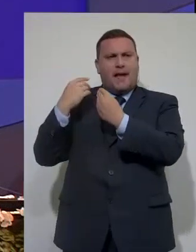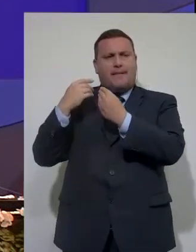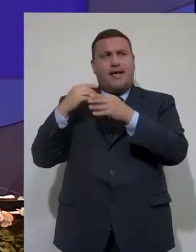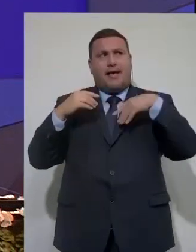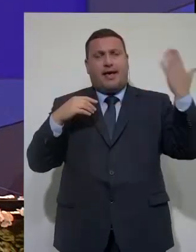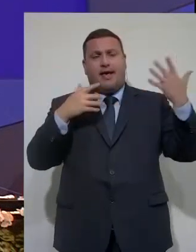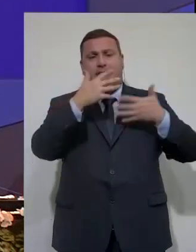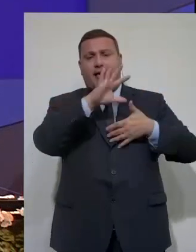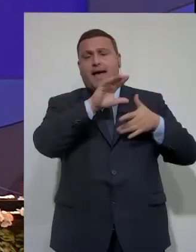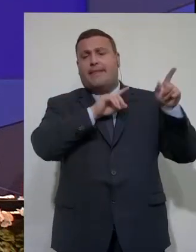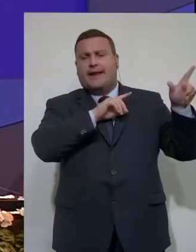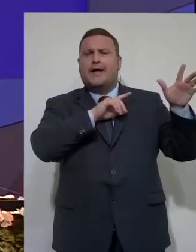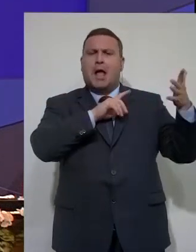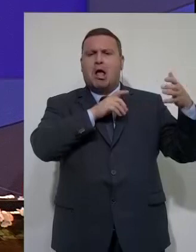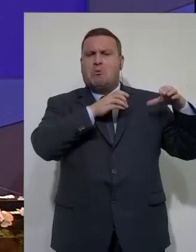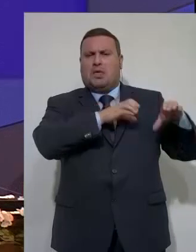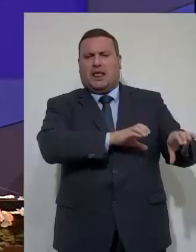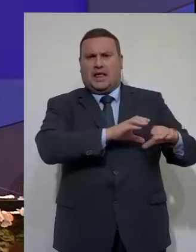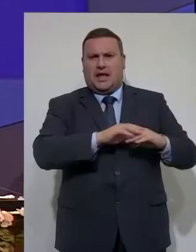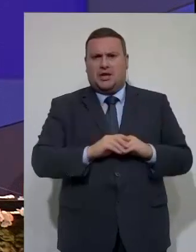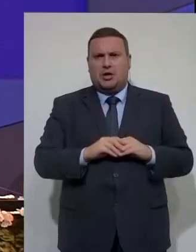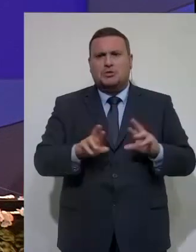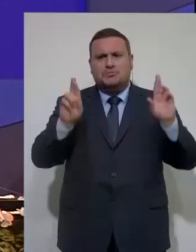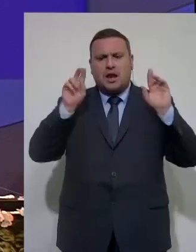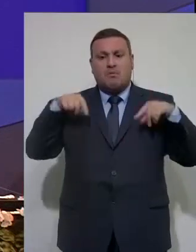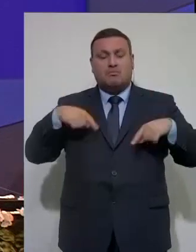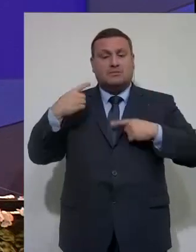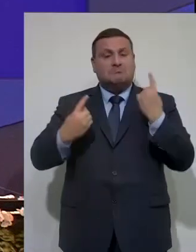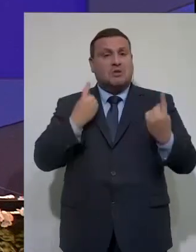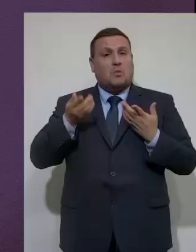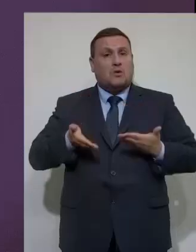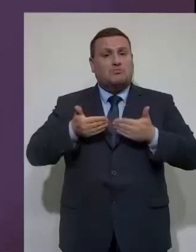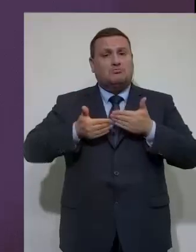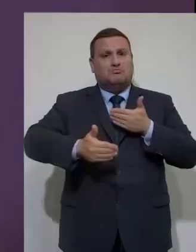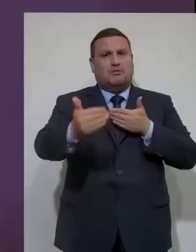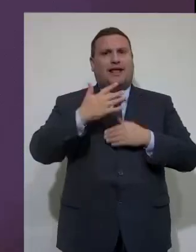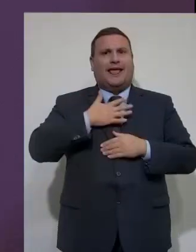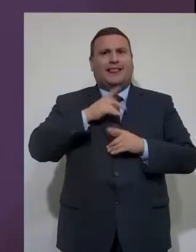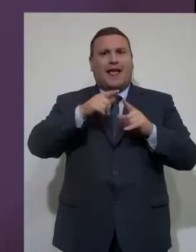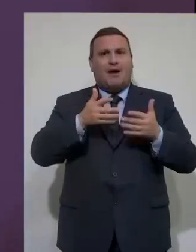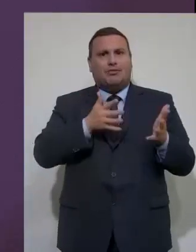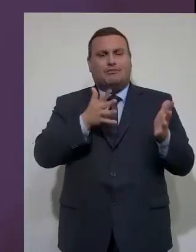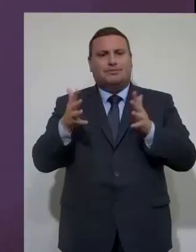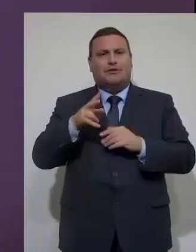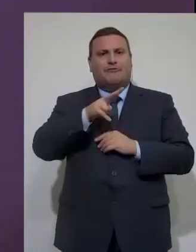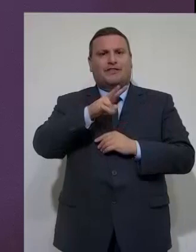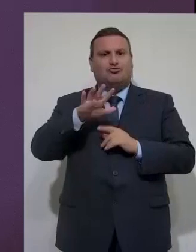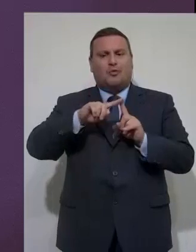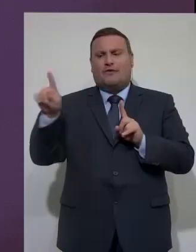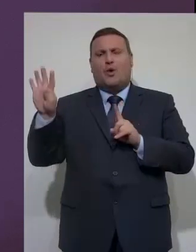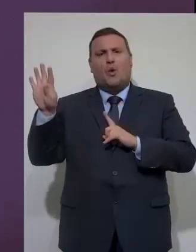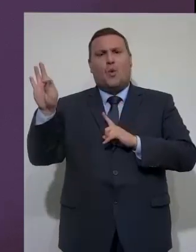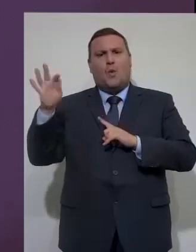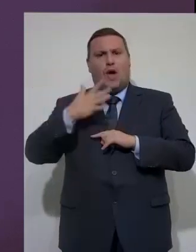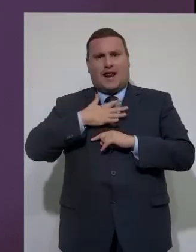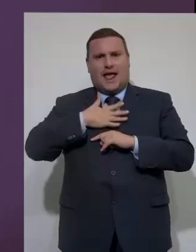a cambiare per quanto riguarda la fascia di età, soprattutto 25-40 anni, quindi piuttosto giovane, per quanto riguarda, come